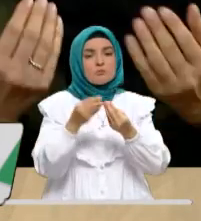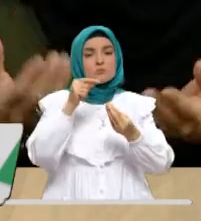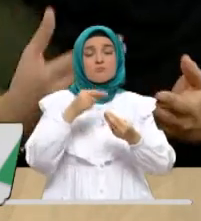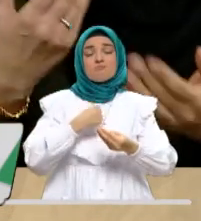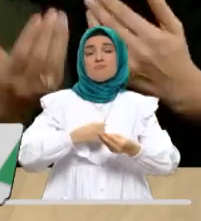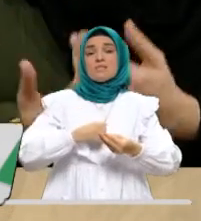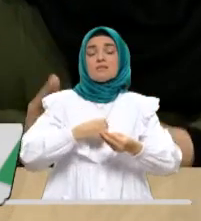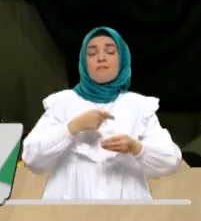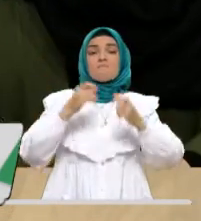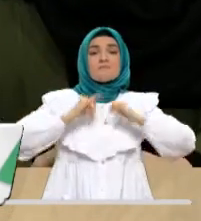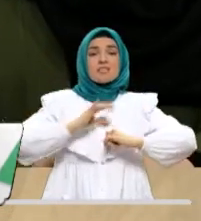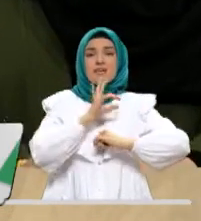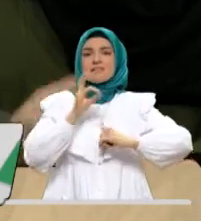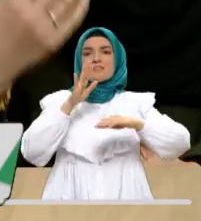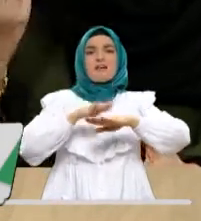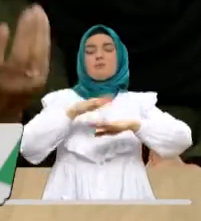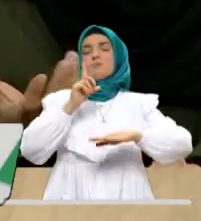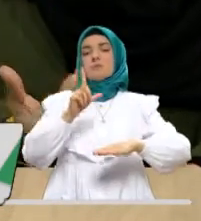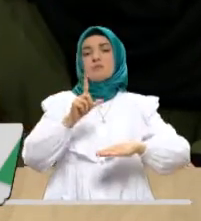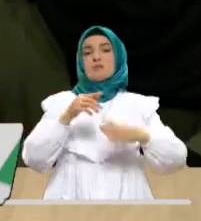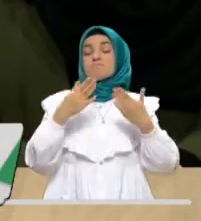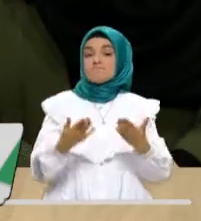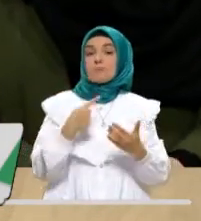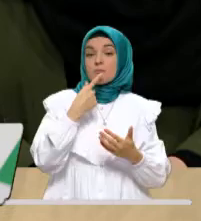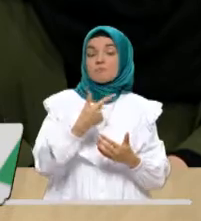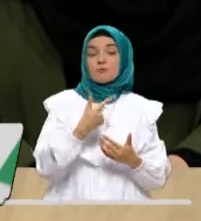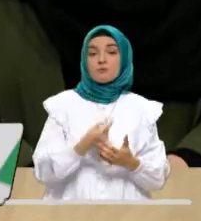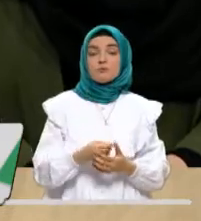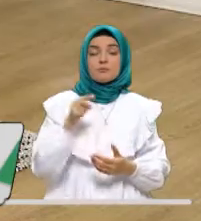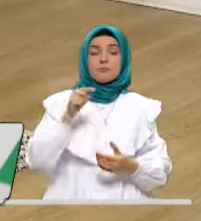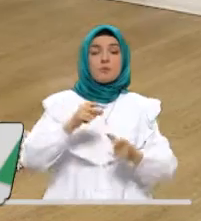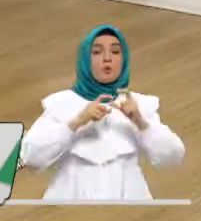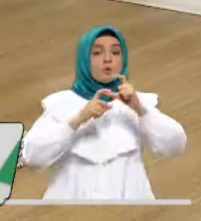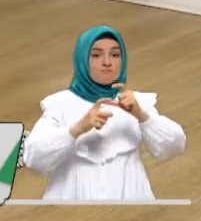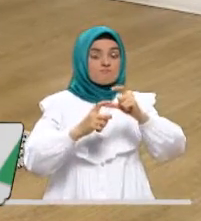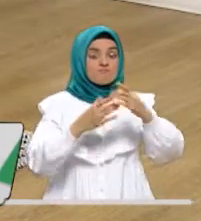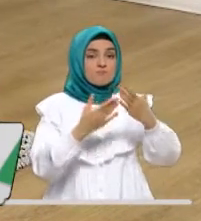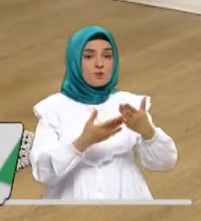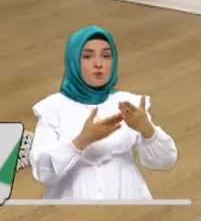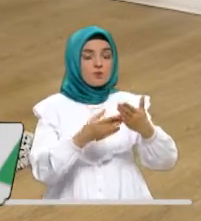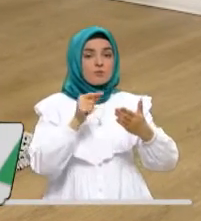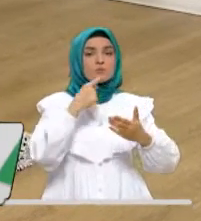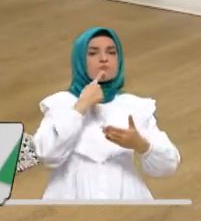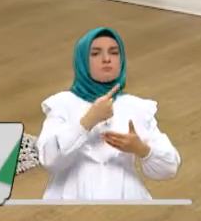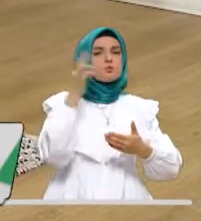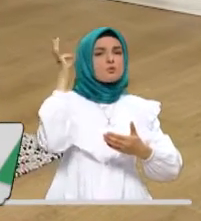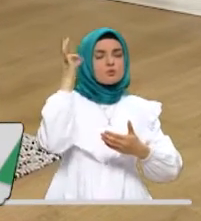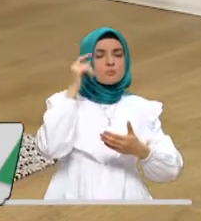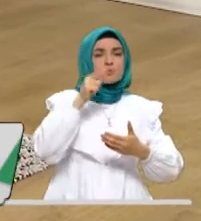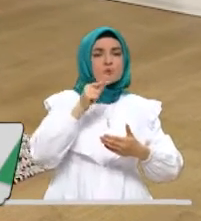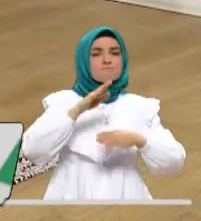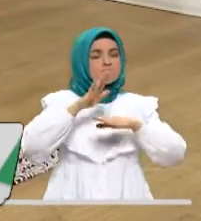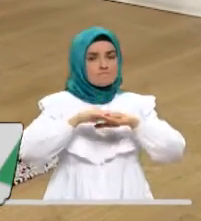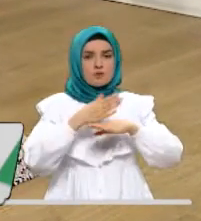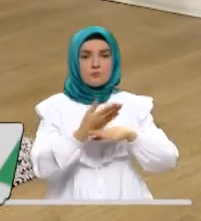Ama dediğim gibi bunlar... Şöyle şeyler duymuştum Kudret Hanım zamanında. Ve gerçekten bir sürede yaptım. Hala ara ara